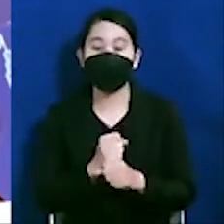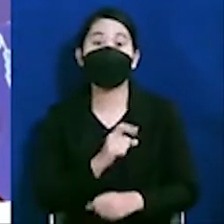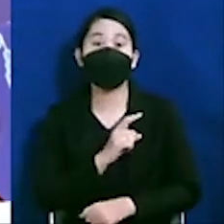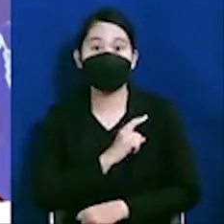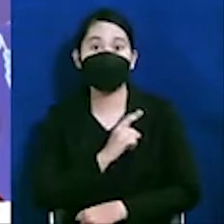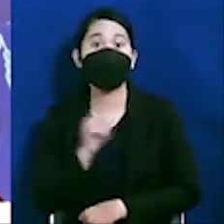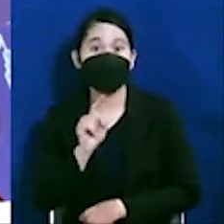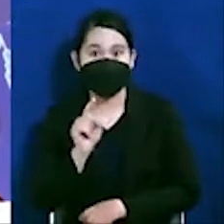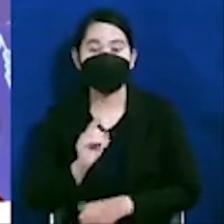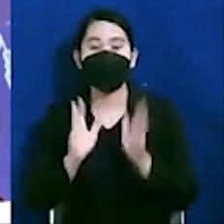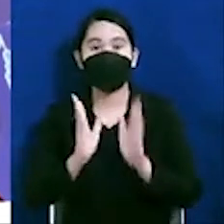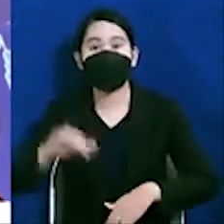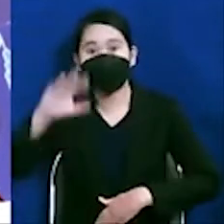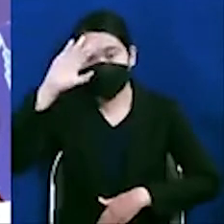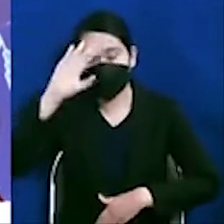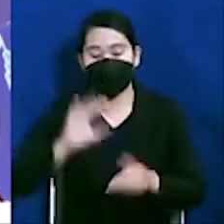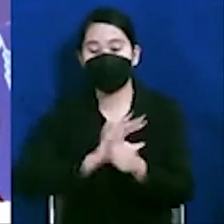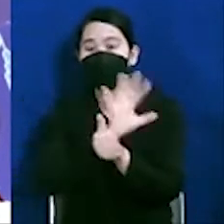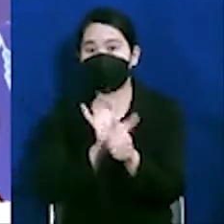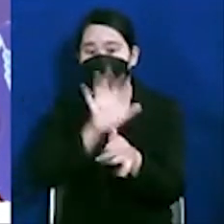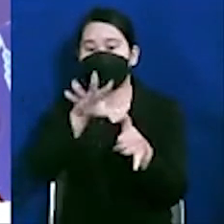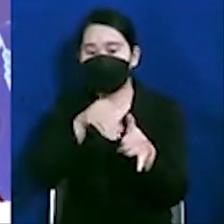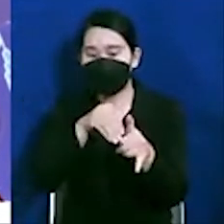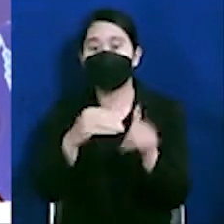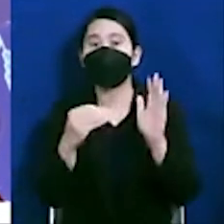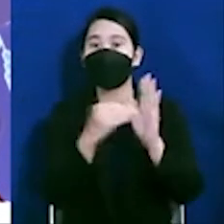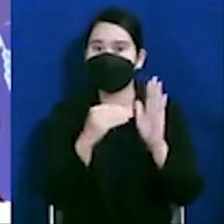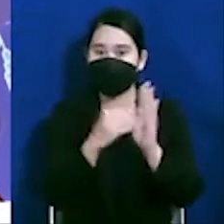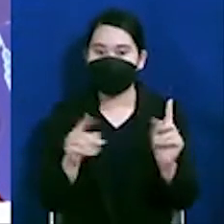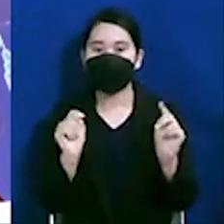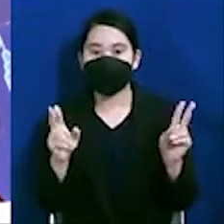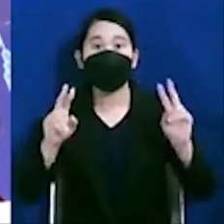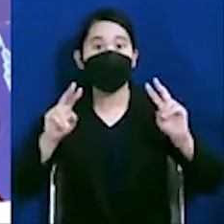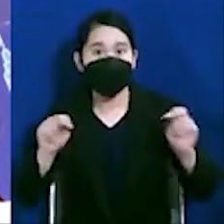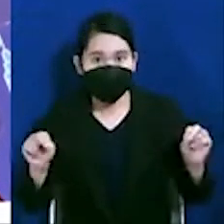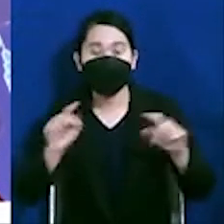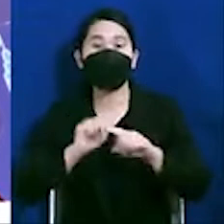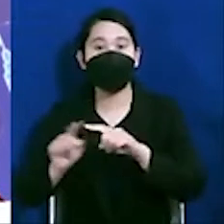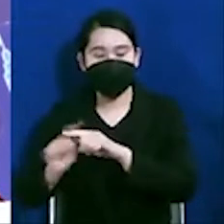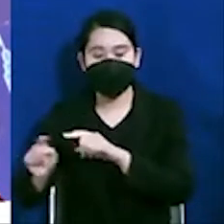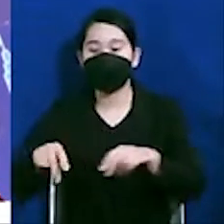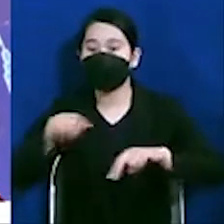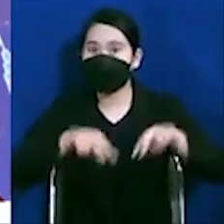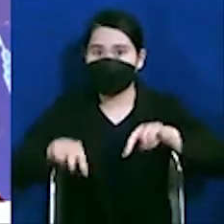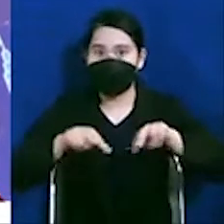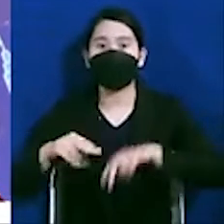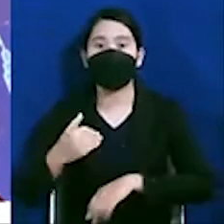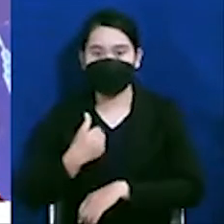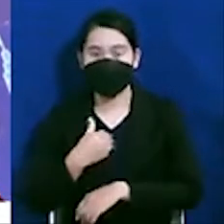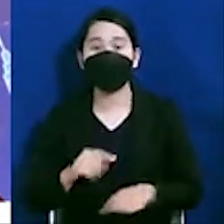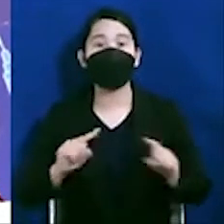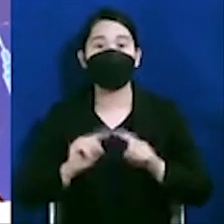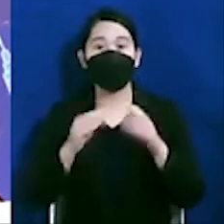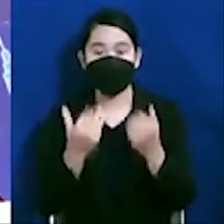ดูแลผู้ป่วยโควิชนะครับโดยเฉพาะในพื้นที่กรุงเทพและปริมณฑลนะครับครับแต่ในสถานการณ์ปัจจุบัน